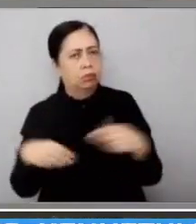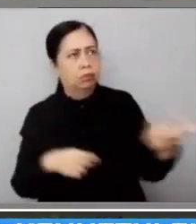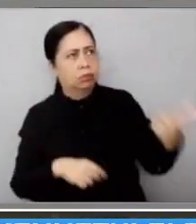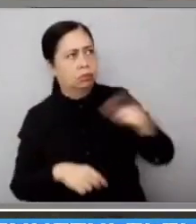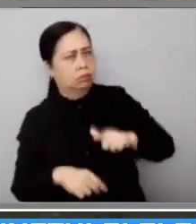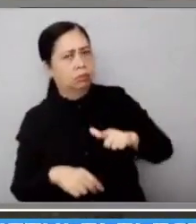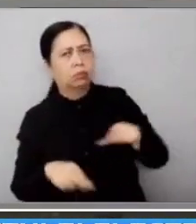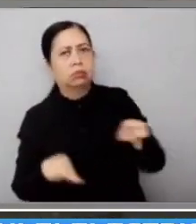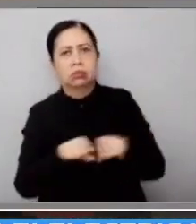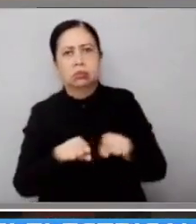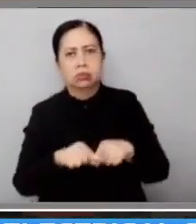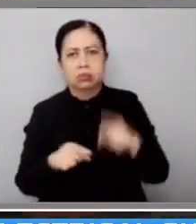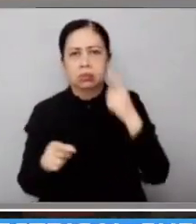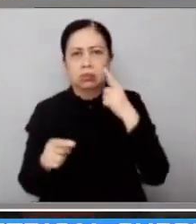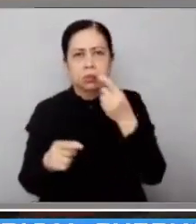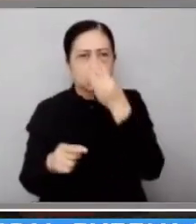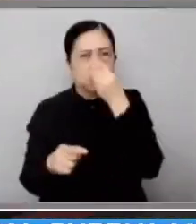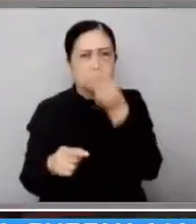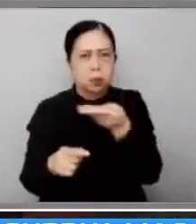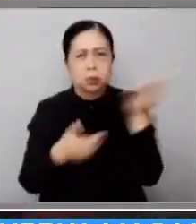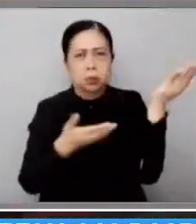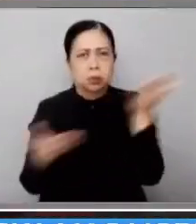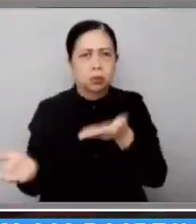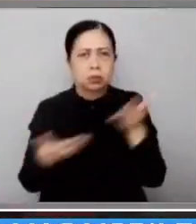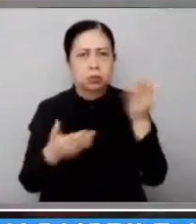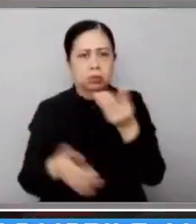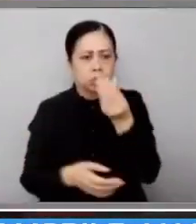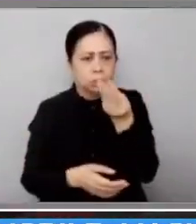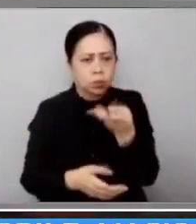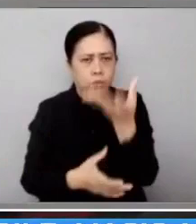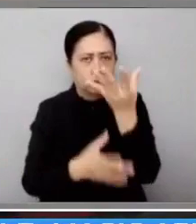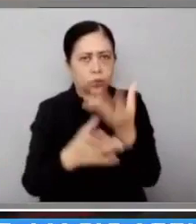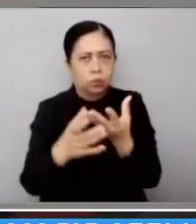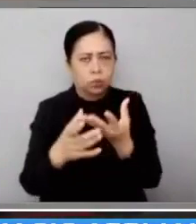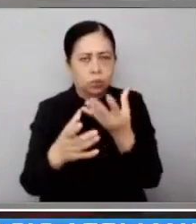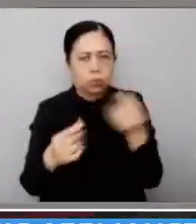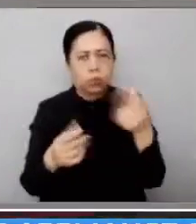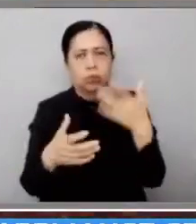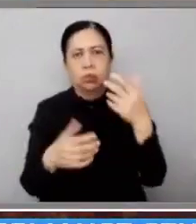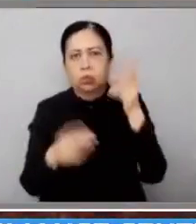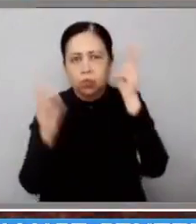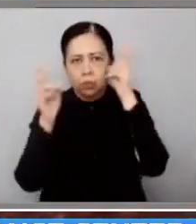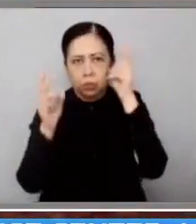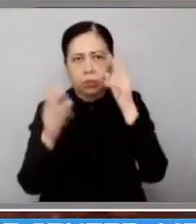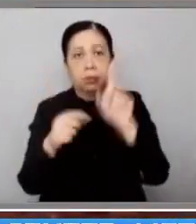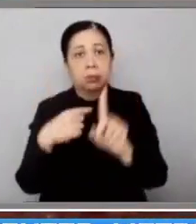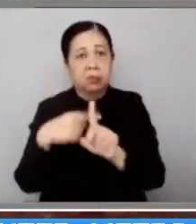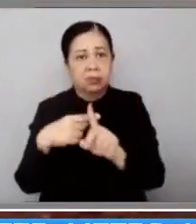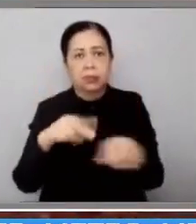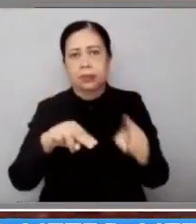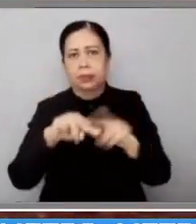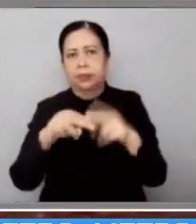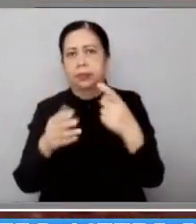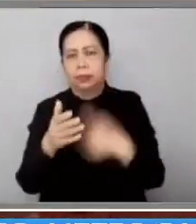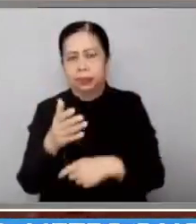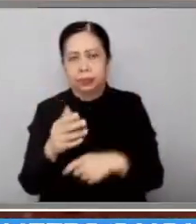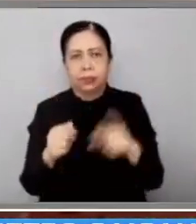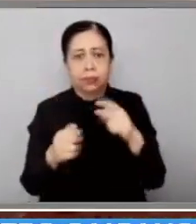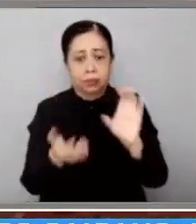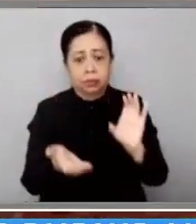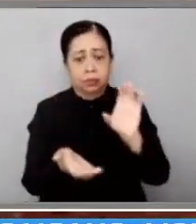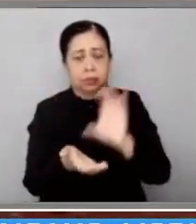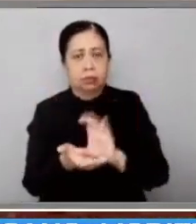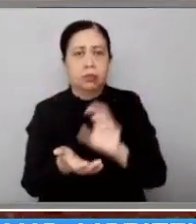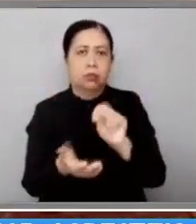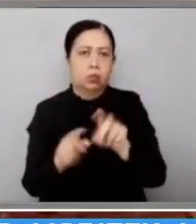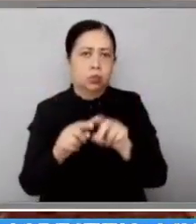niya, dumadalang ang mga biyahero, kumakaunti ang supply ng mga gulay, at higit sa lahat, tumataas ang presyo. At dahil namumuhunan, kailangan din naman niyang itaas ang